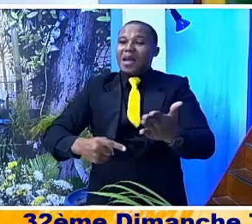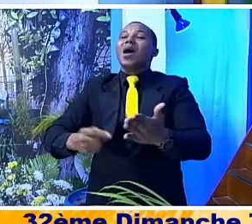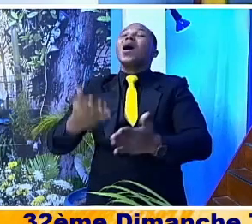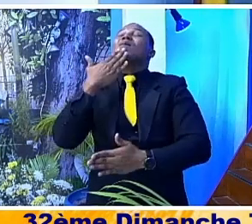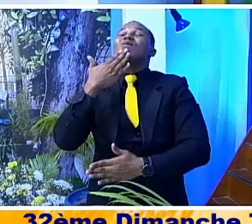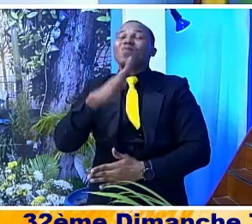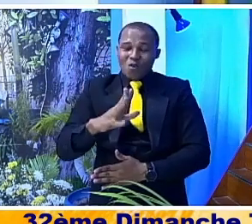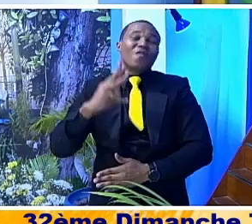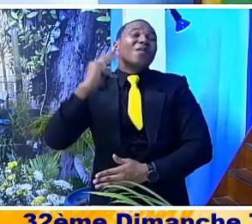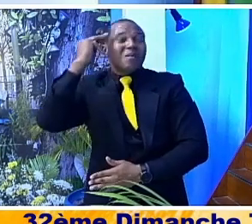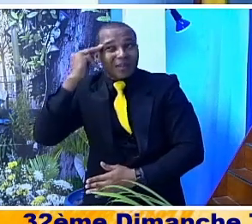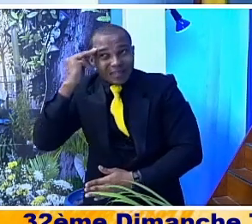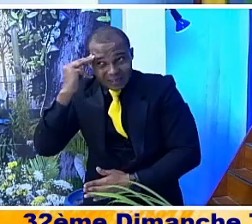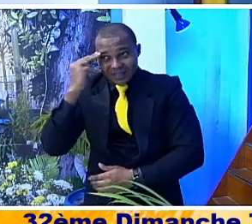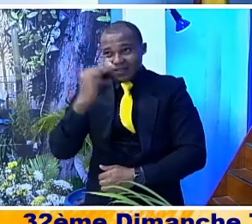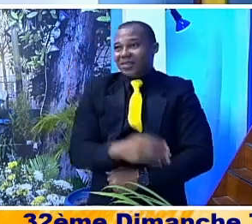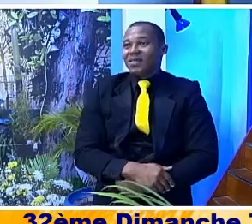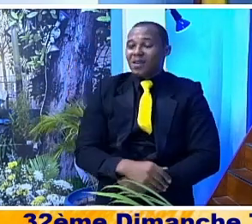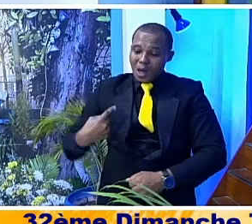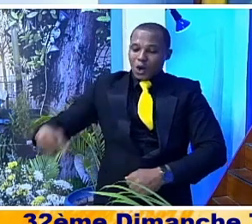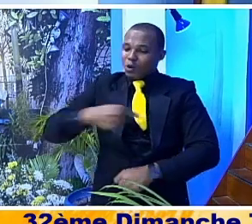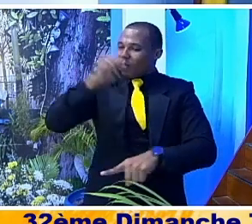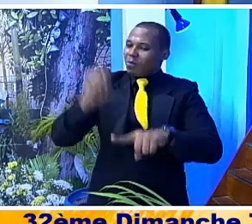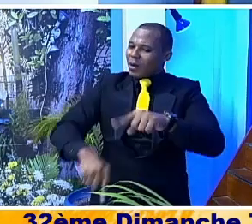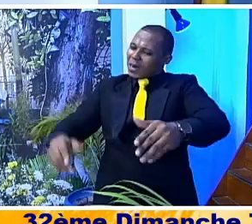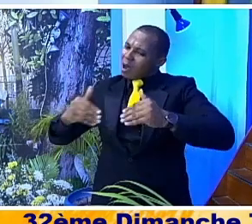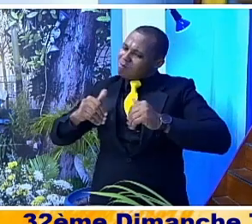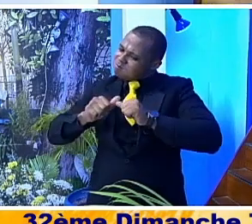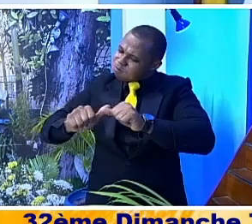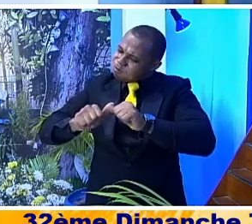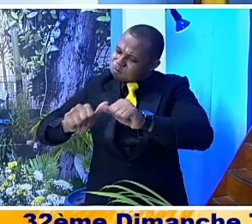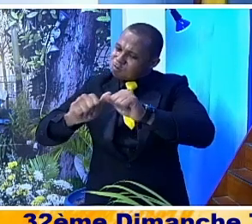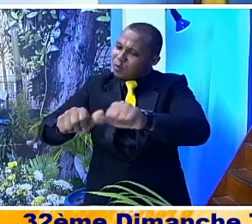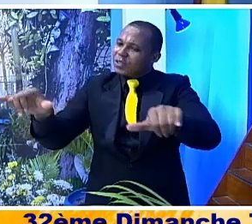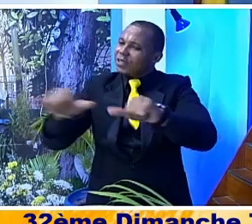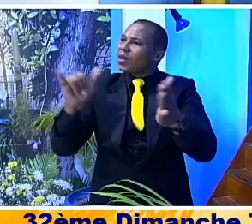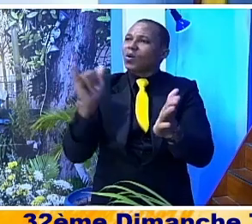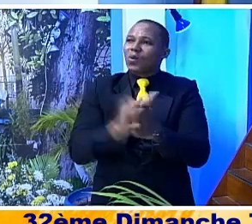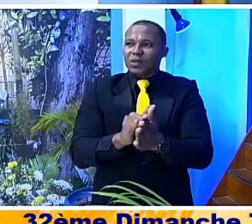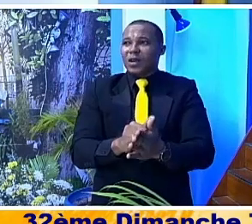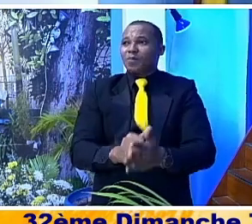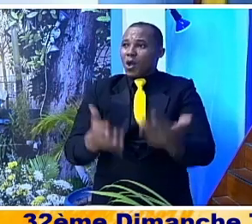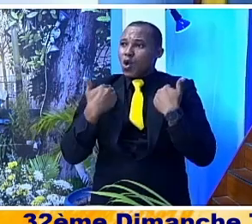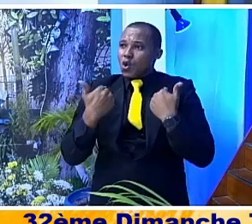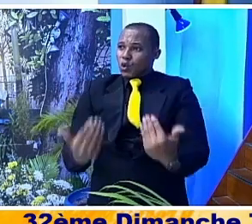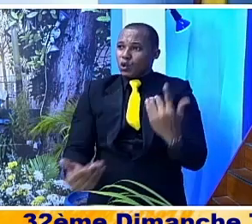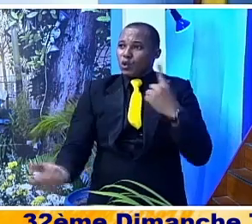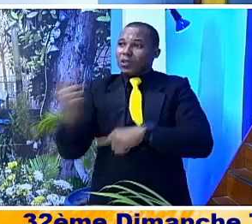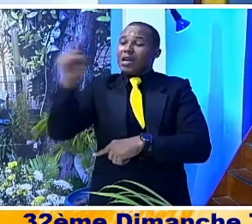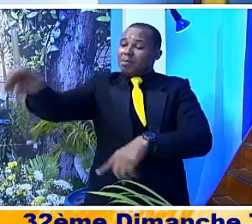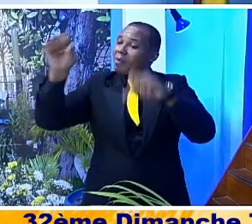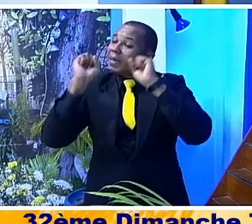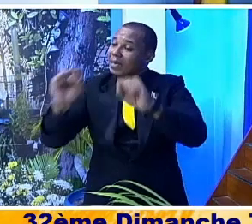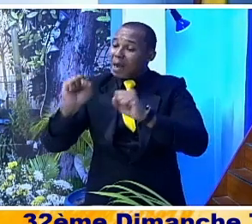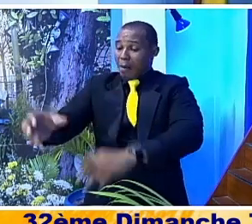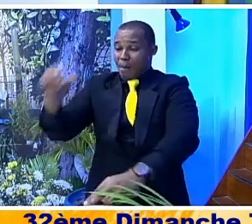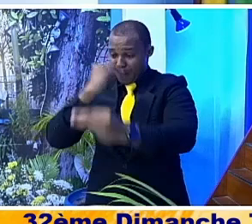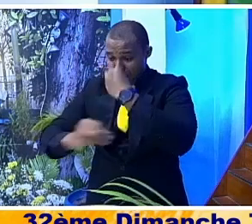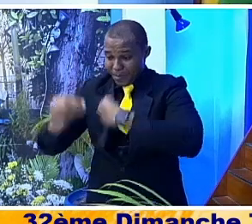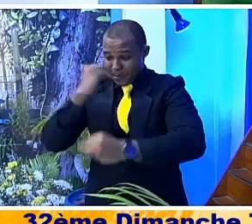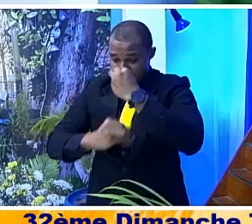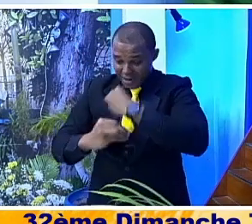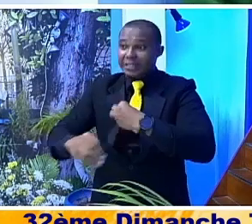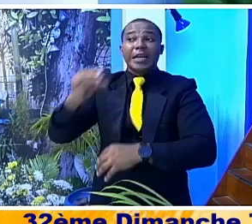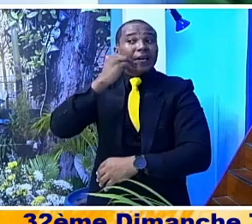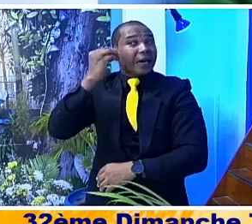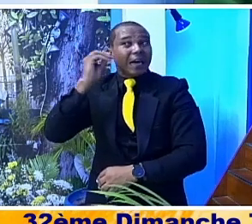Nous pas qu'à continuer comme ça. Nous pas continuer comme ça. C'est parce que moi-même, Père François, petit homme, je dis, nous avons mangé, nous mangé la caille, pour dimanche, je me dis, bon,